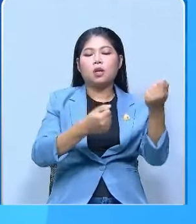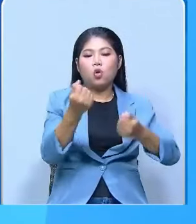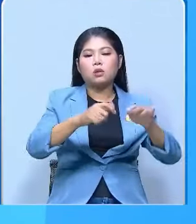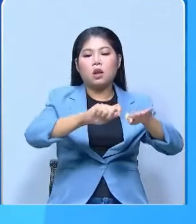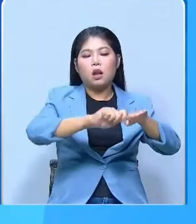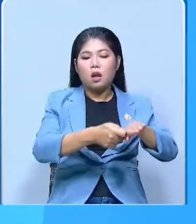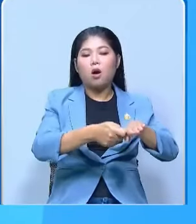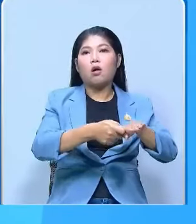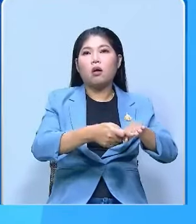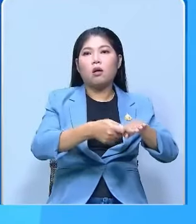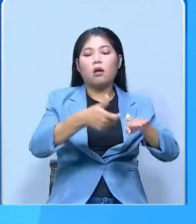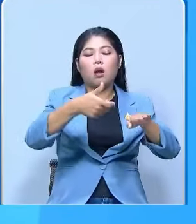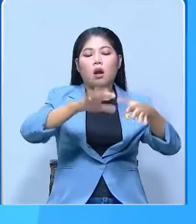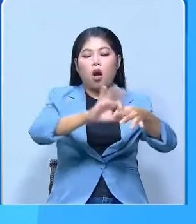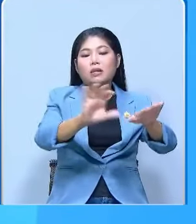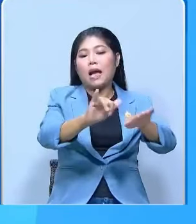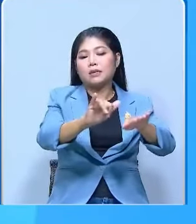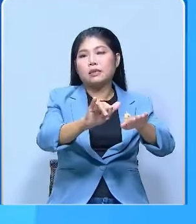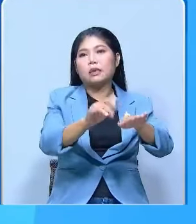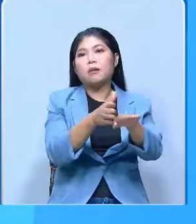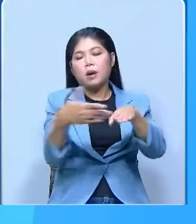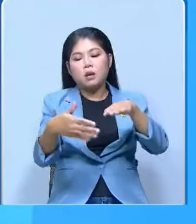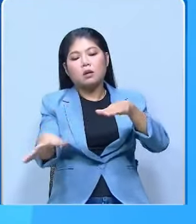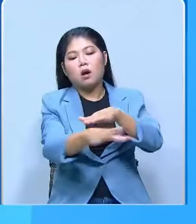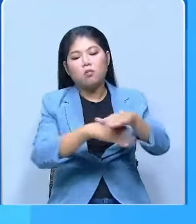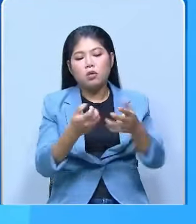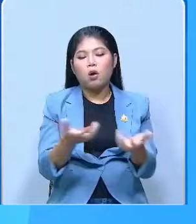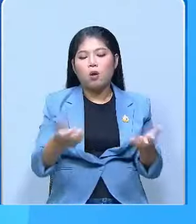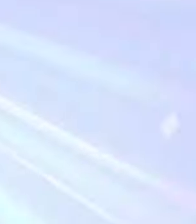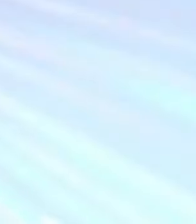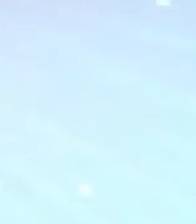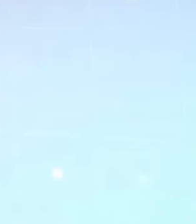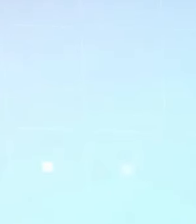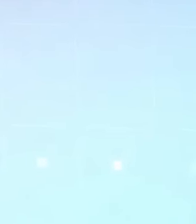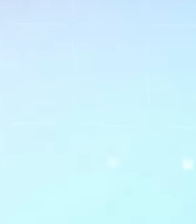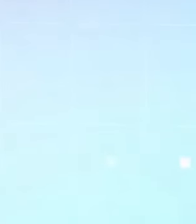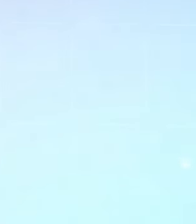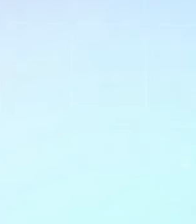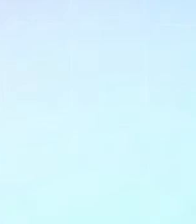อก เปิดได้สบายเลยนะก็ไปเอาบัตรเครดิตไปใช้เอาทรัพย์สินไปนะครับ